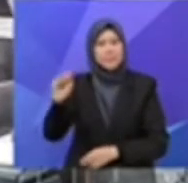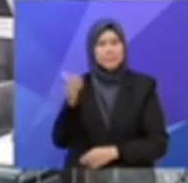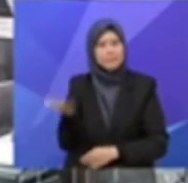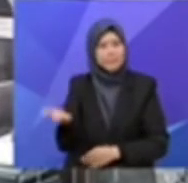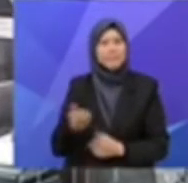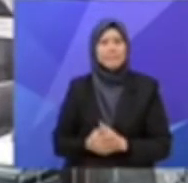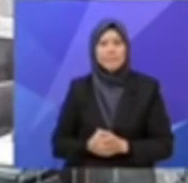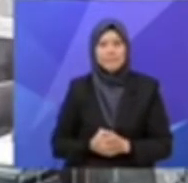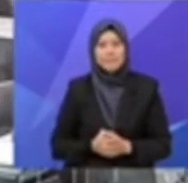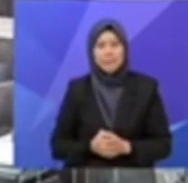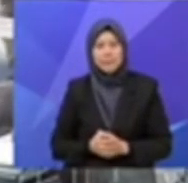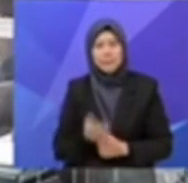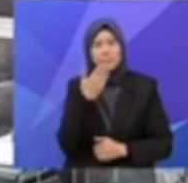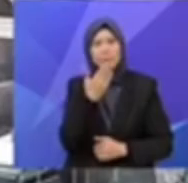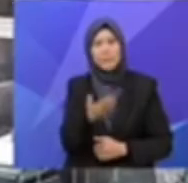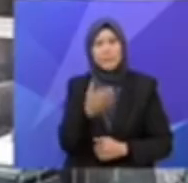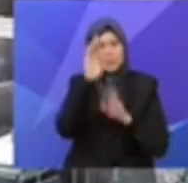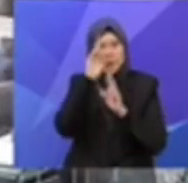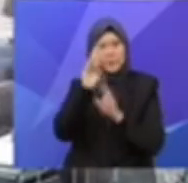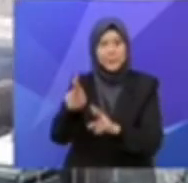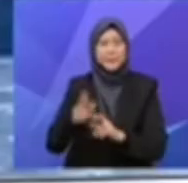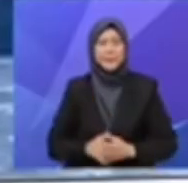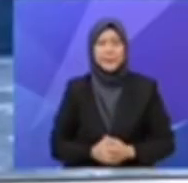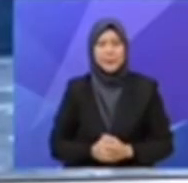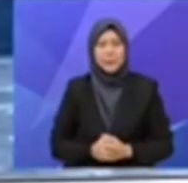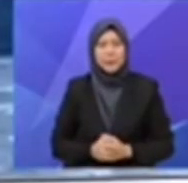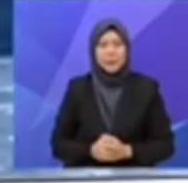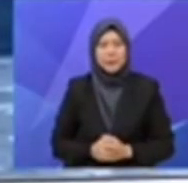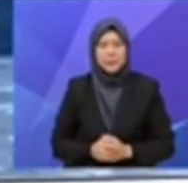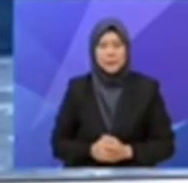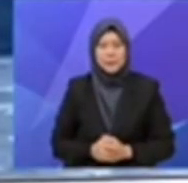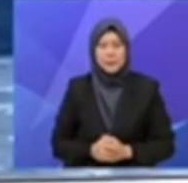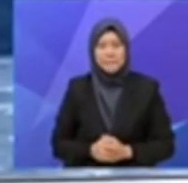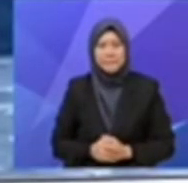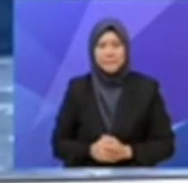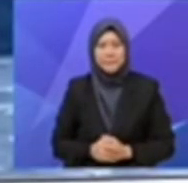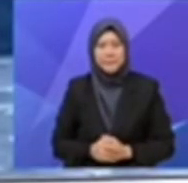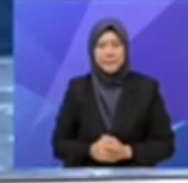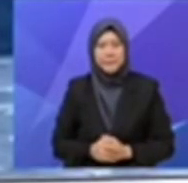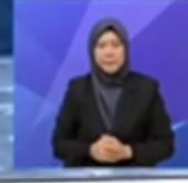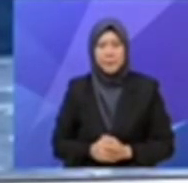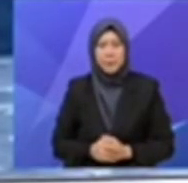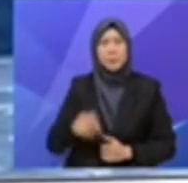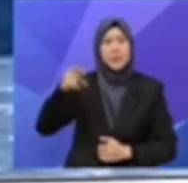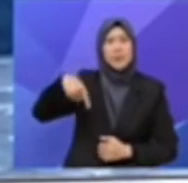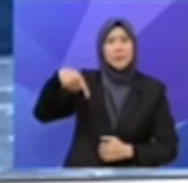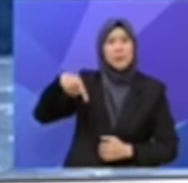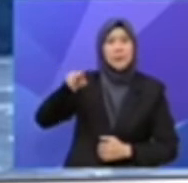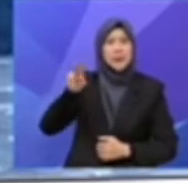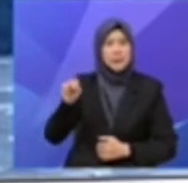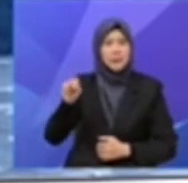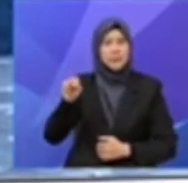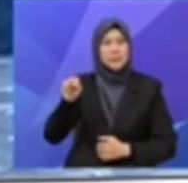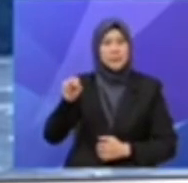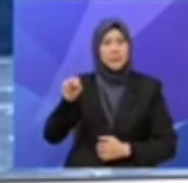jelek Bramantyo sehat yang normal dari Via Vallen penggunaan negara